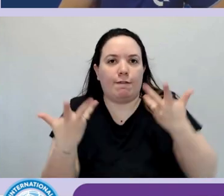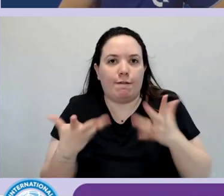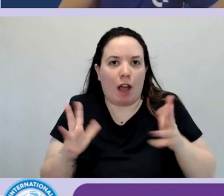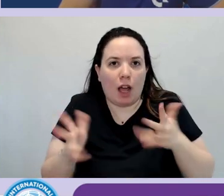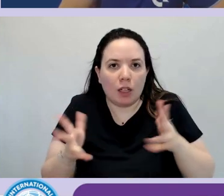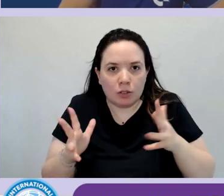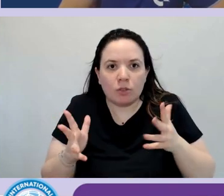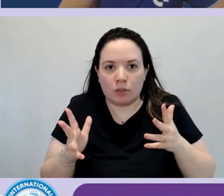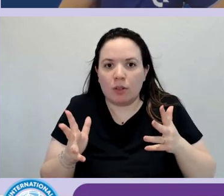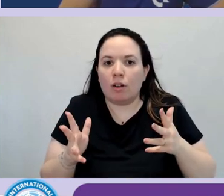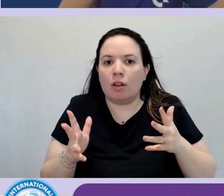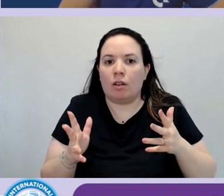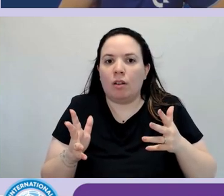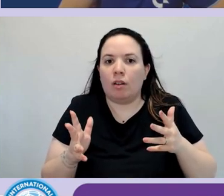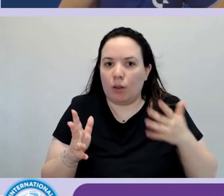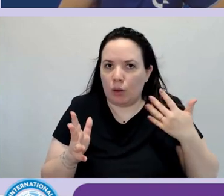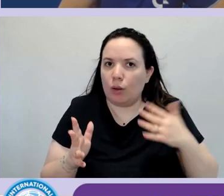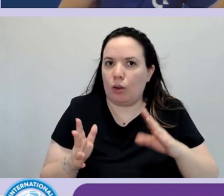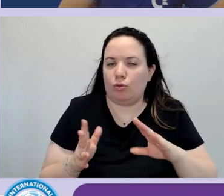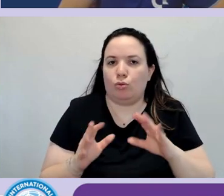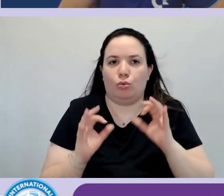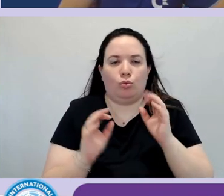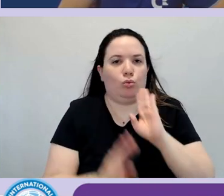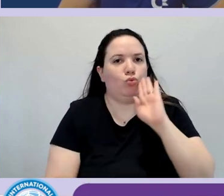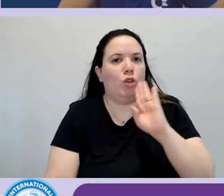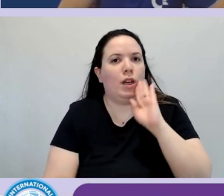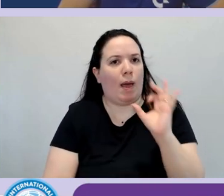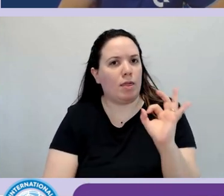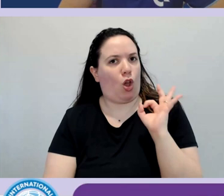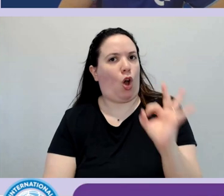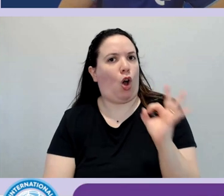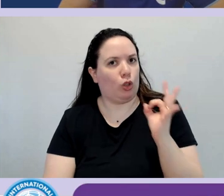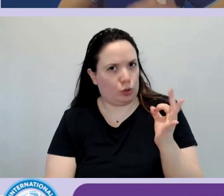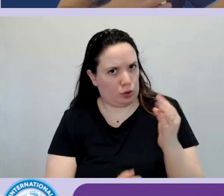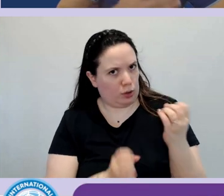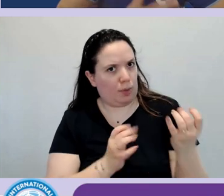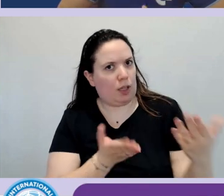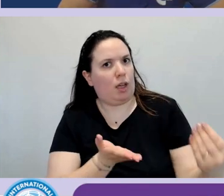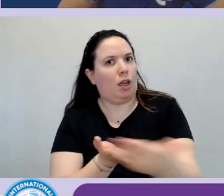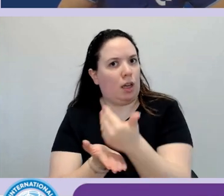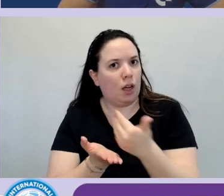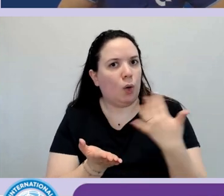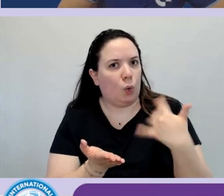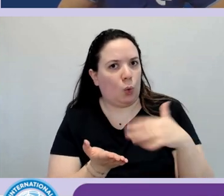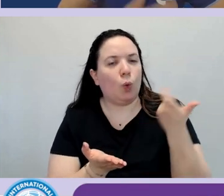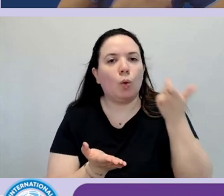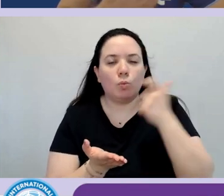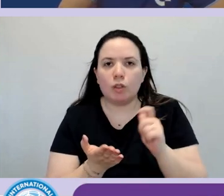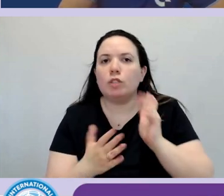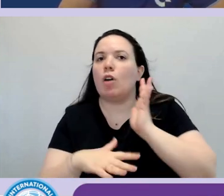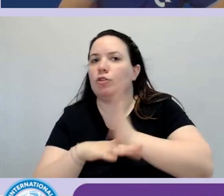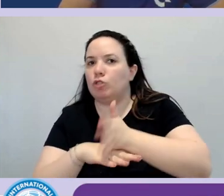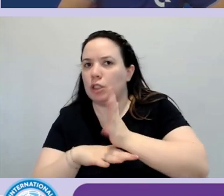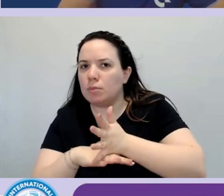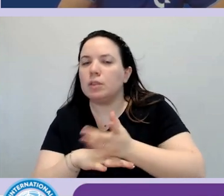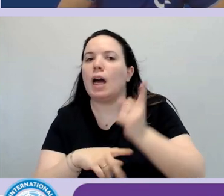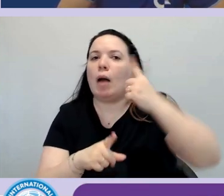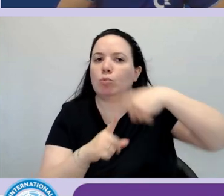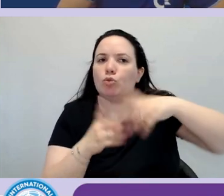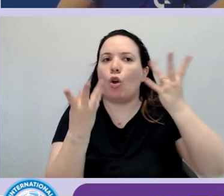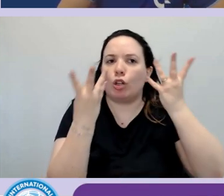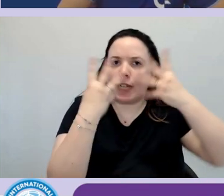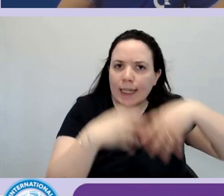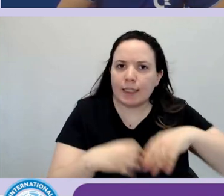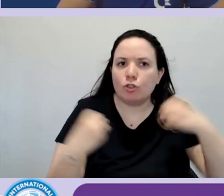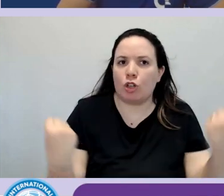e sono arrivati dei de ottimi suggerimenti perché come come per l'accessibilità anche per l'organizzazione degli